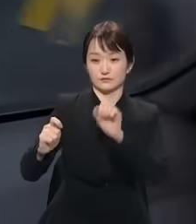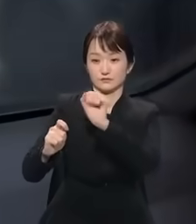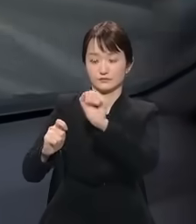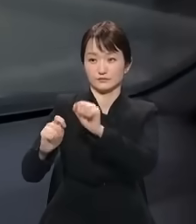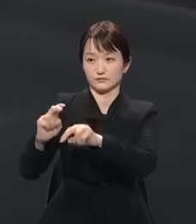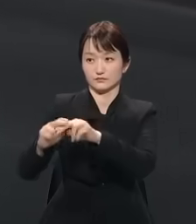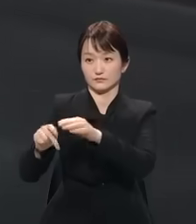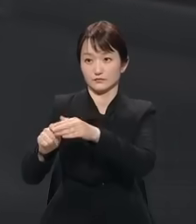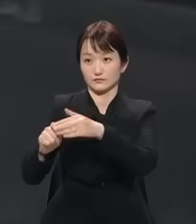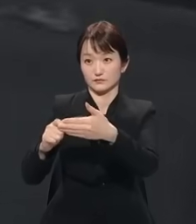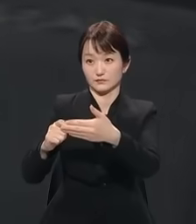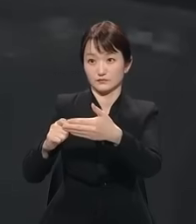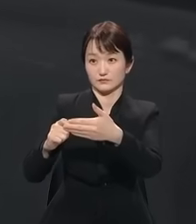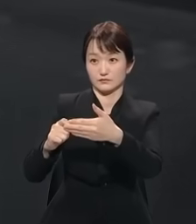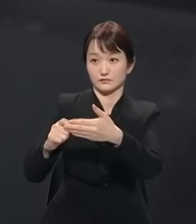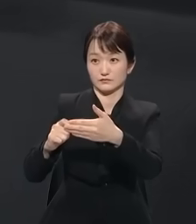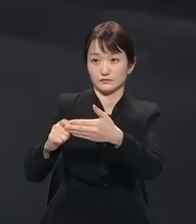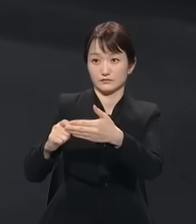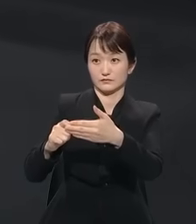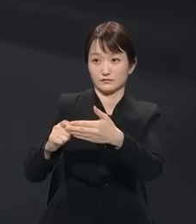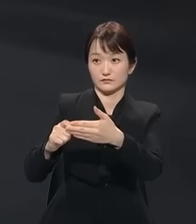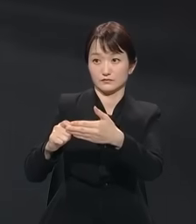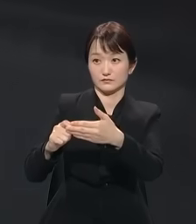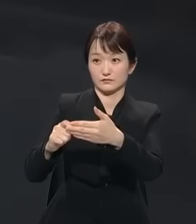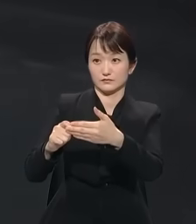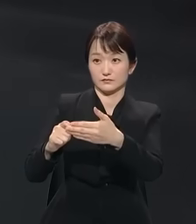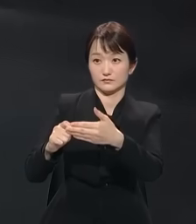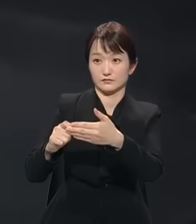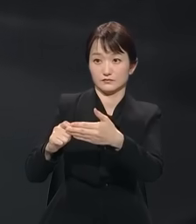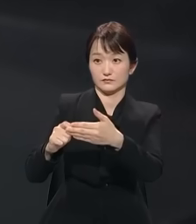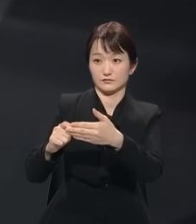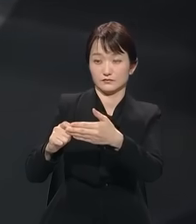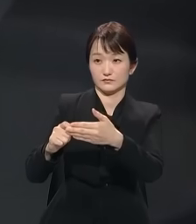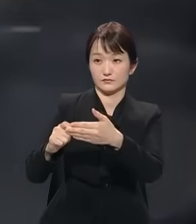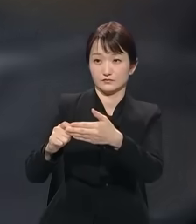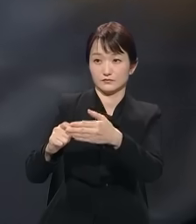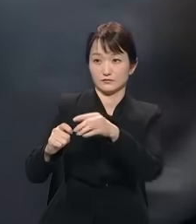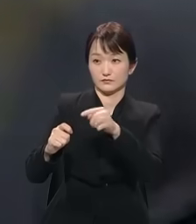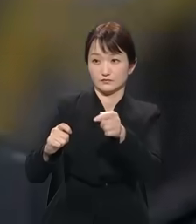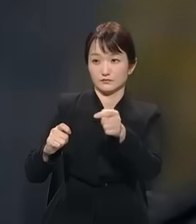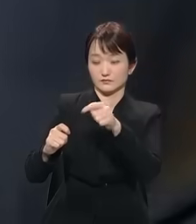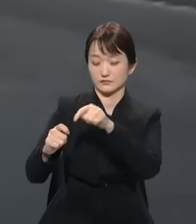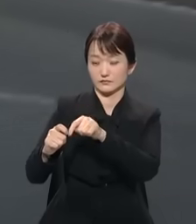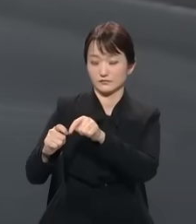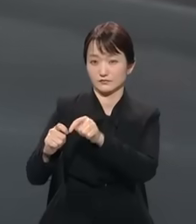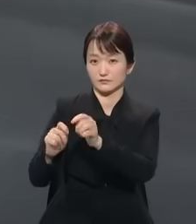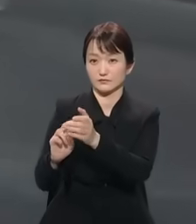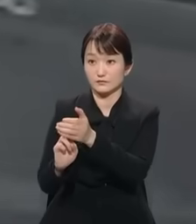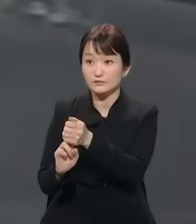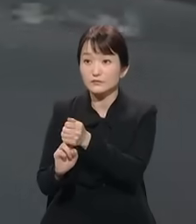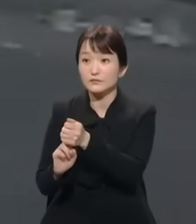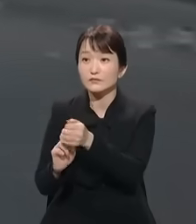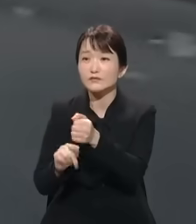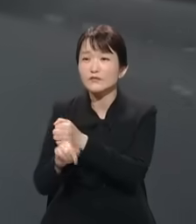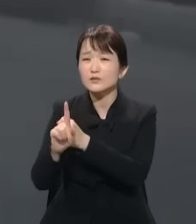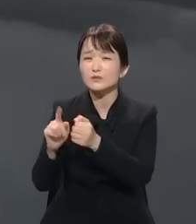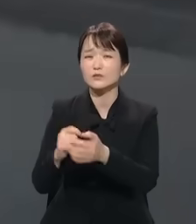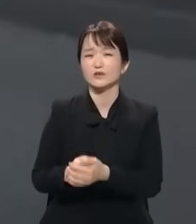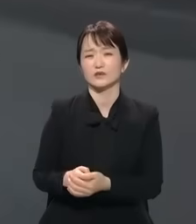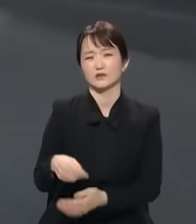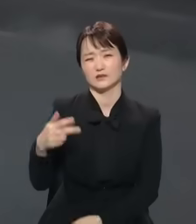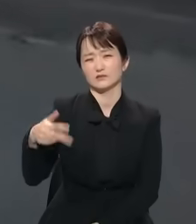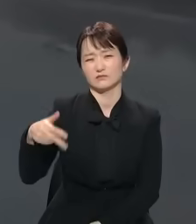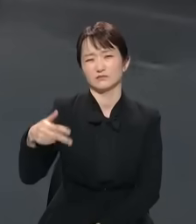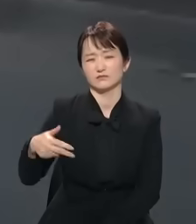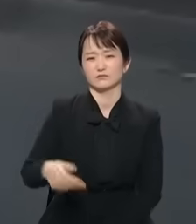저렇게 열려있는데 차 옆에 숨어있는 운전자 아래를 보면서 우두커니 저렇게 서 있습니다. 왜 때문에? 작은 볼일을